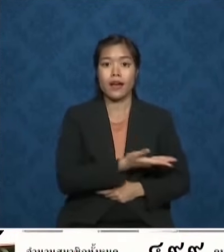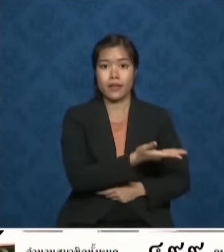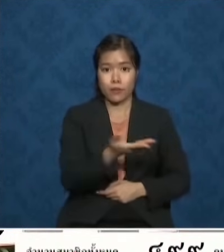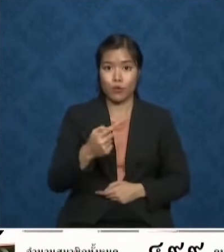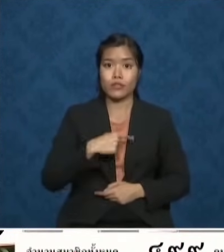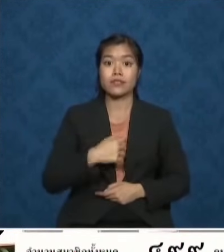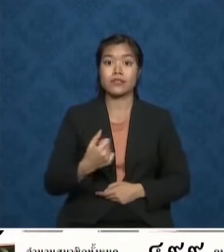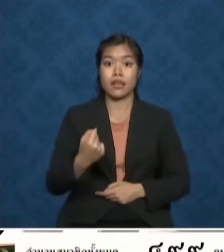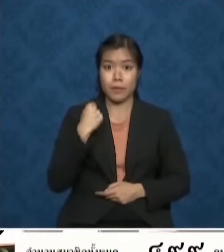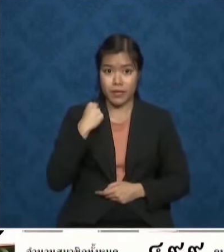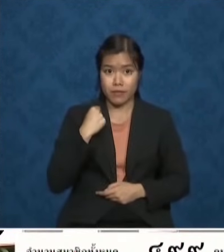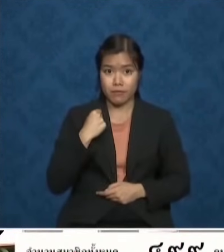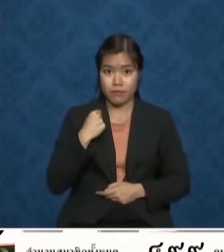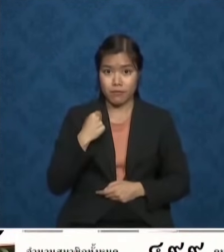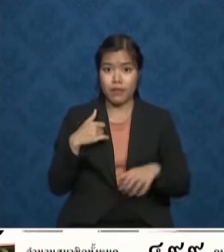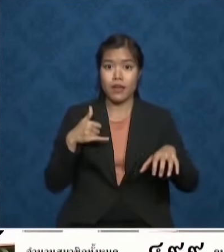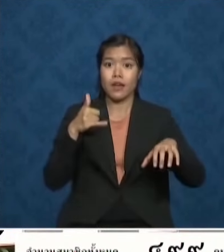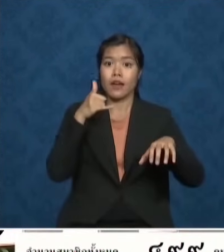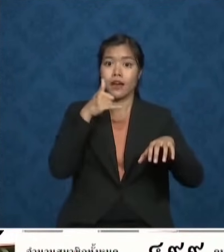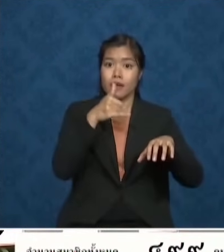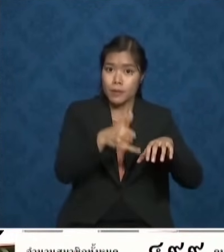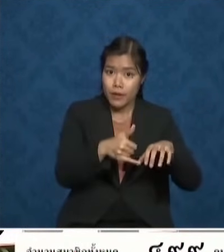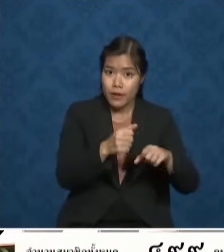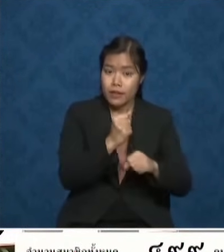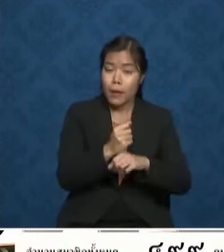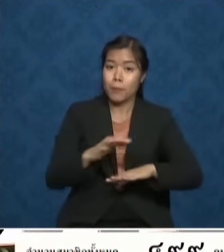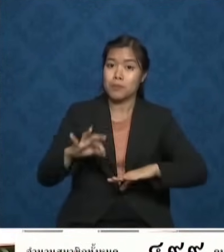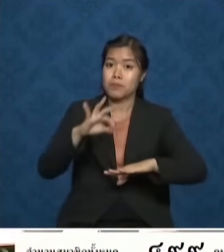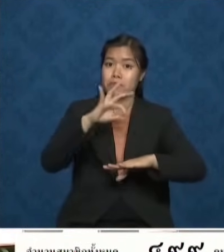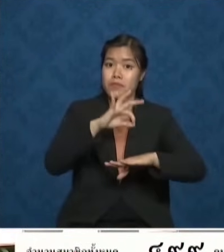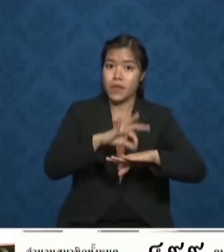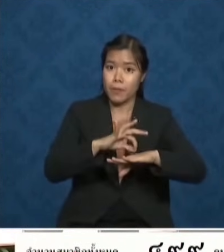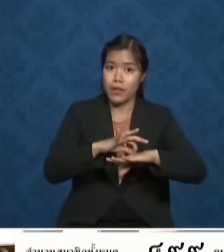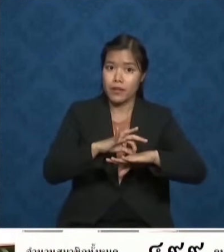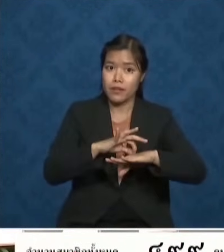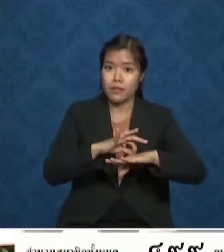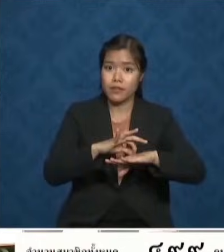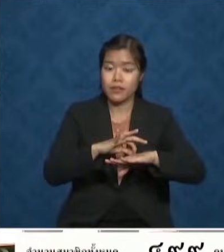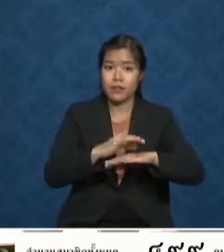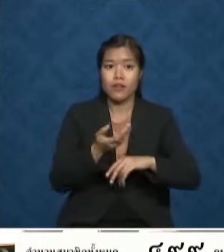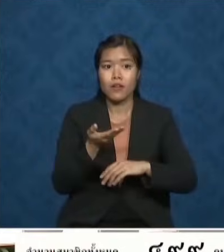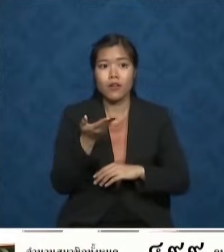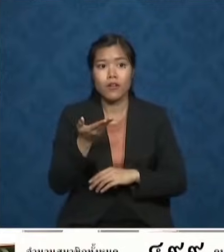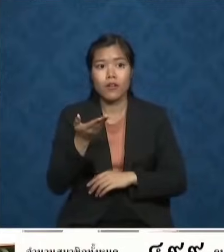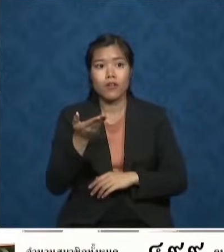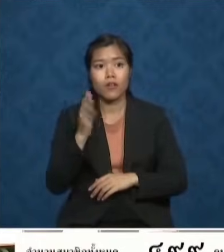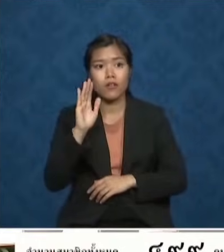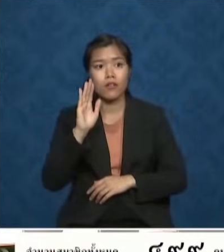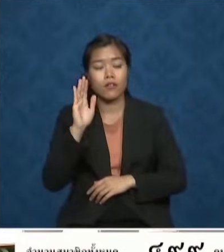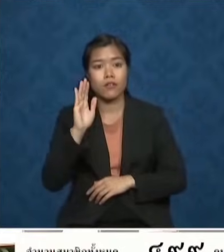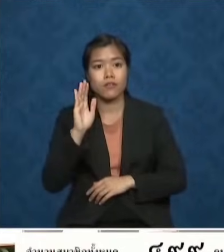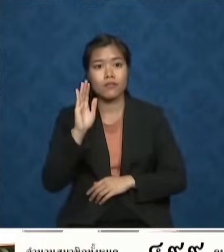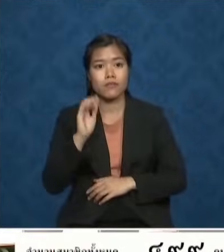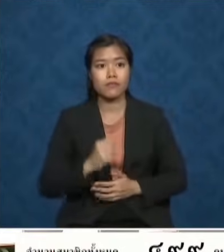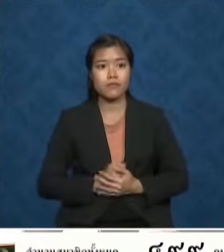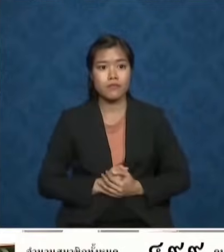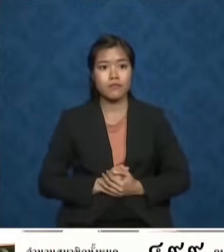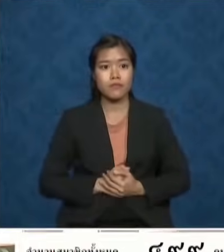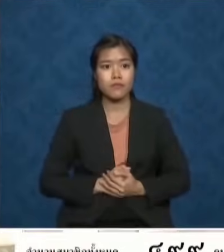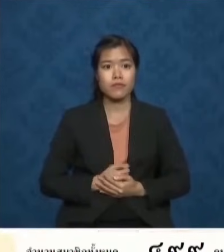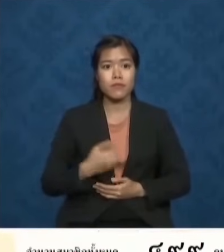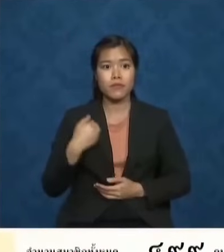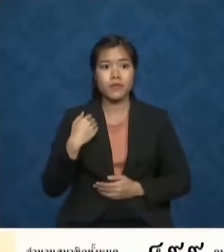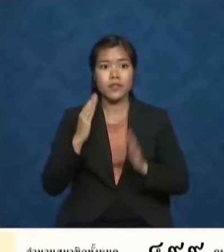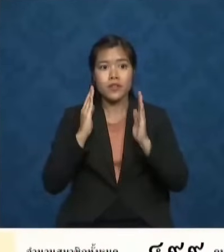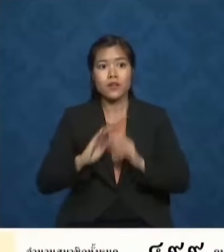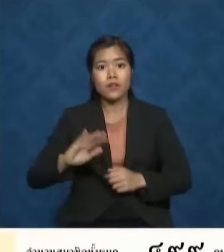1. ไม่ได้เข้ามาเพื่อที่จะซูเอียหรือสมประโยชน์กับกองทัพ ขออนุญาตครับ ไม่ไหวกองทัพ ท่านตีมีผู้ประท้วง